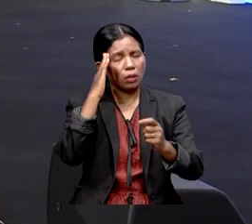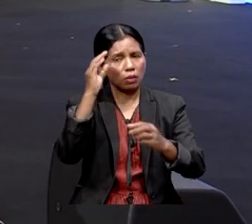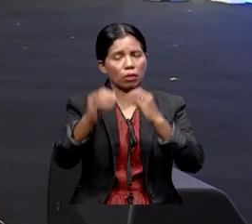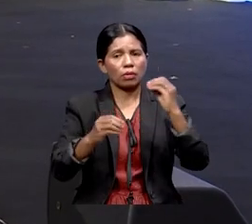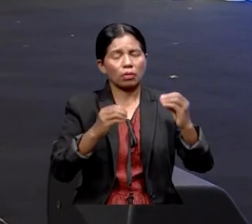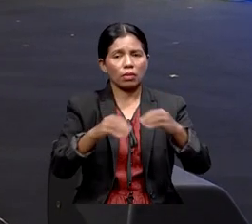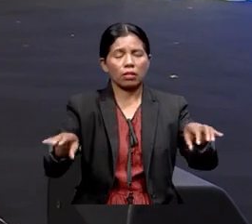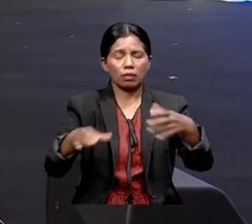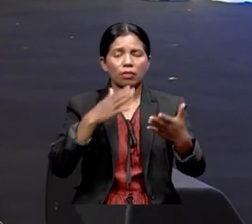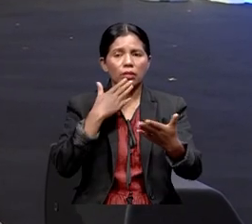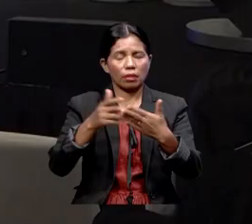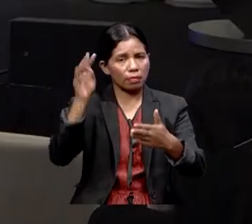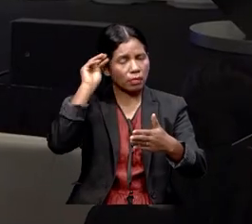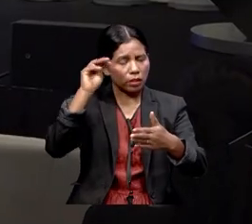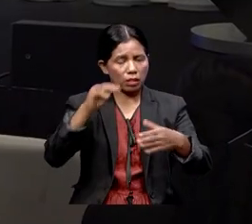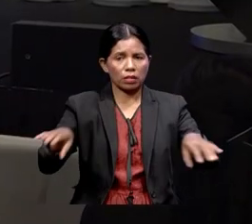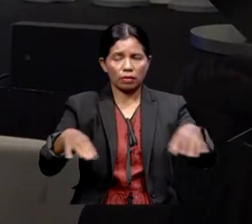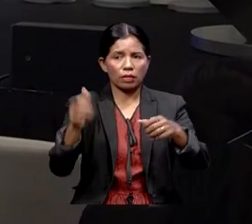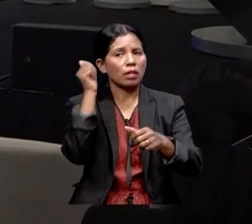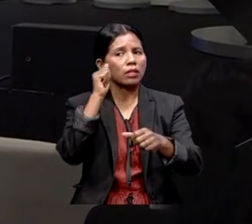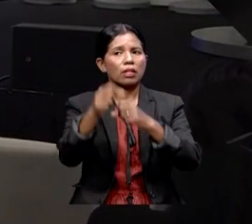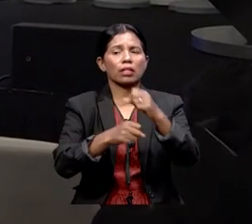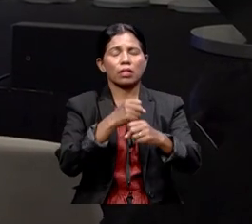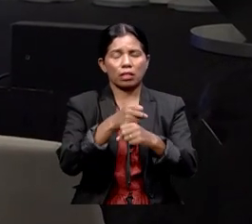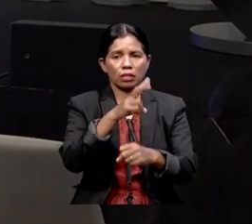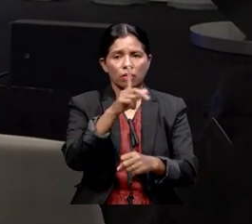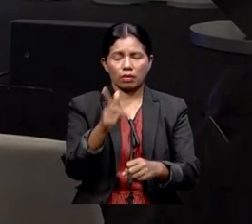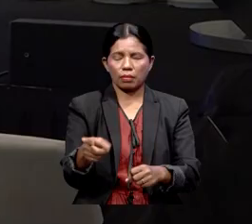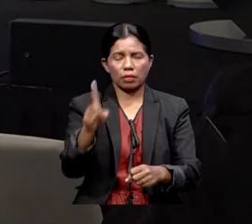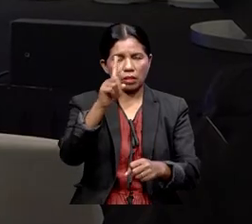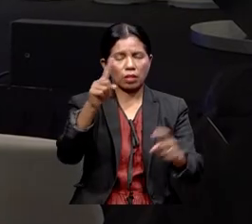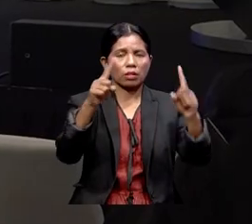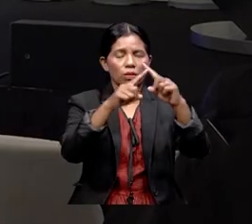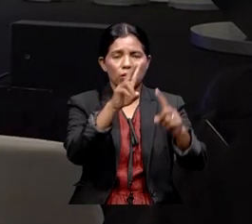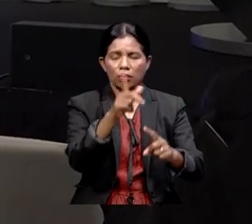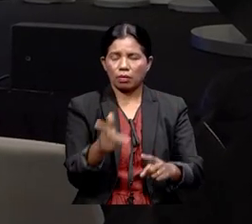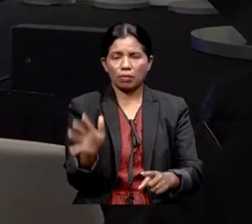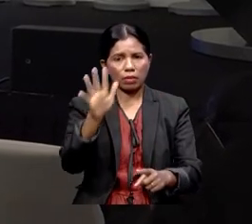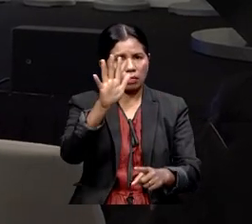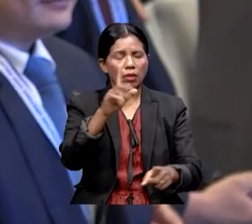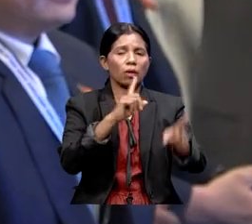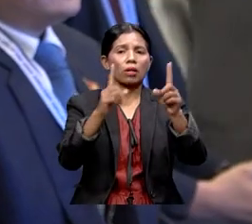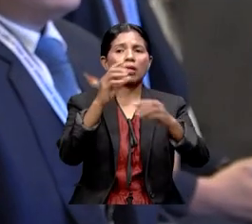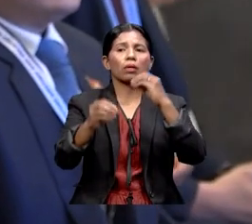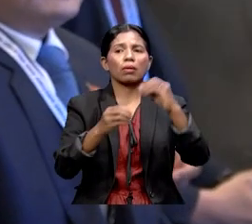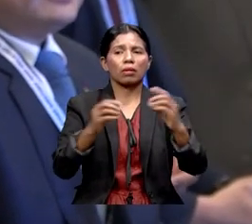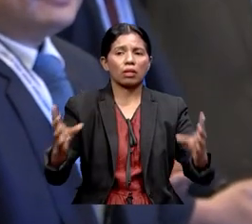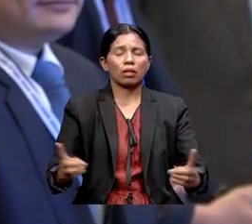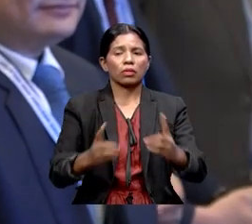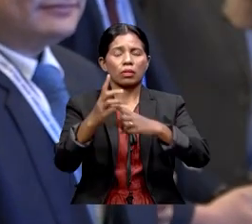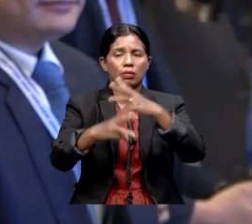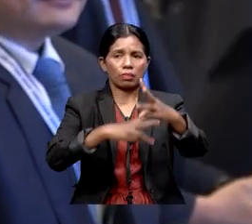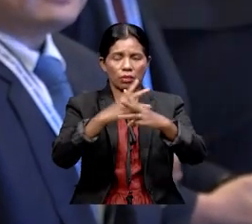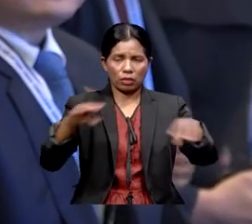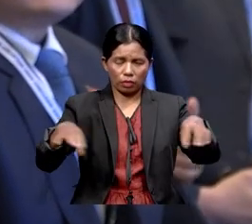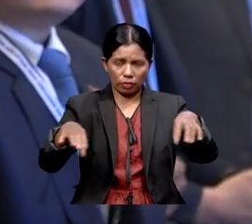progres servisu ministro trabalho ASEANian usitinang riroron resengida toring roron reseng lima liu kualia konaba hasoru mundu servisu nian